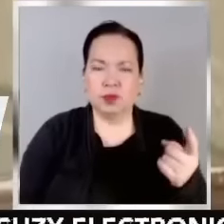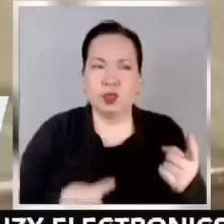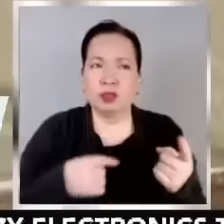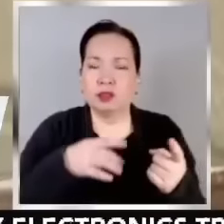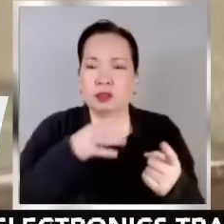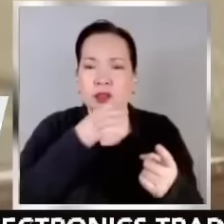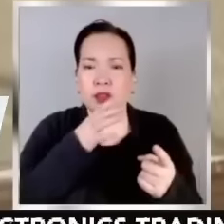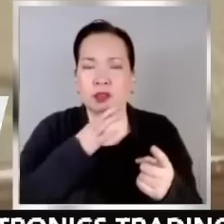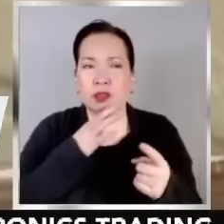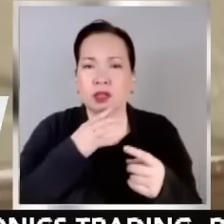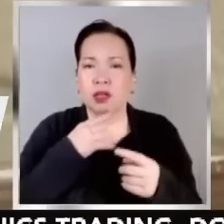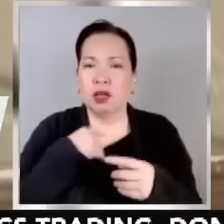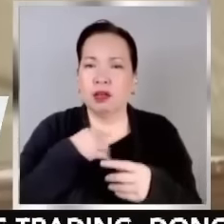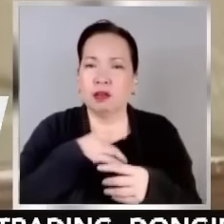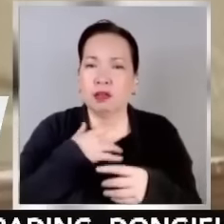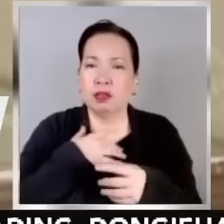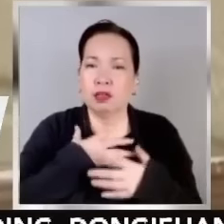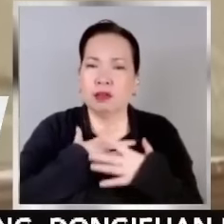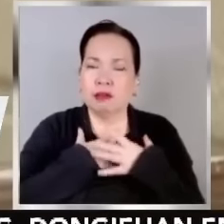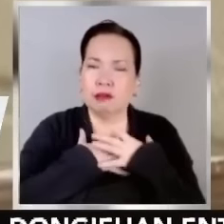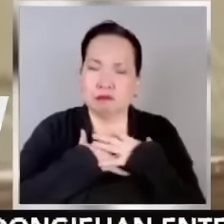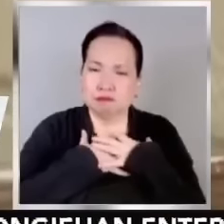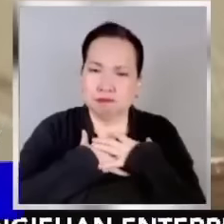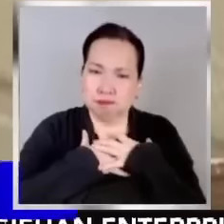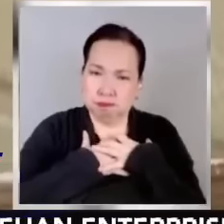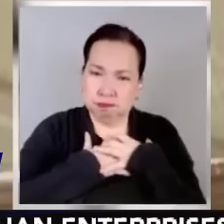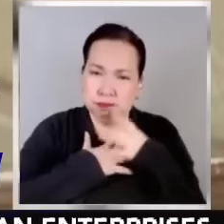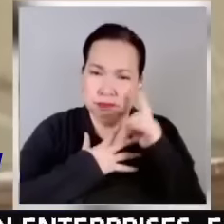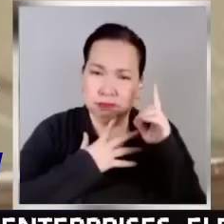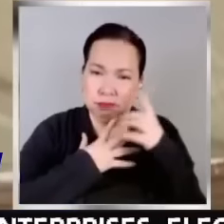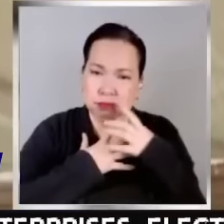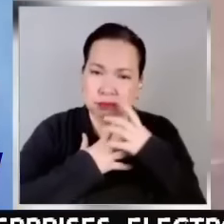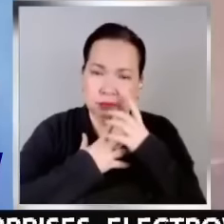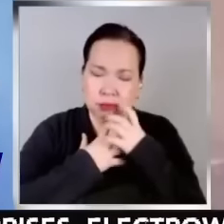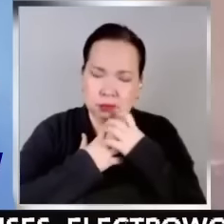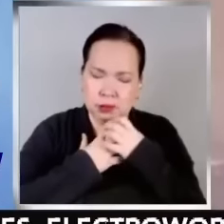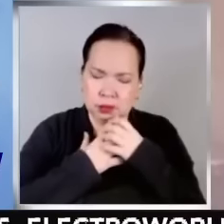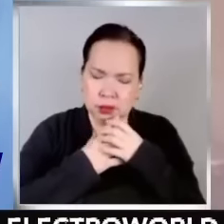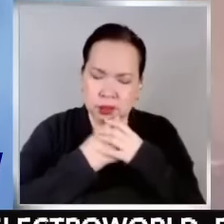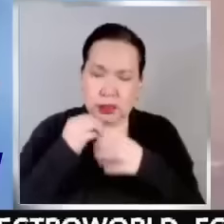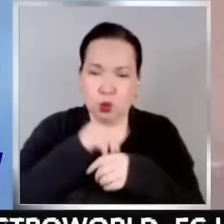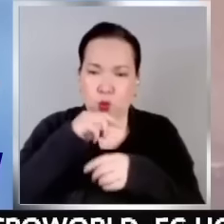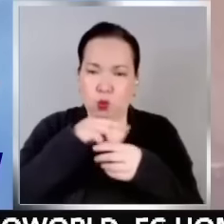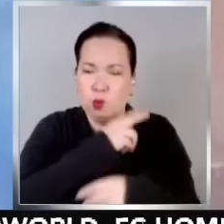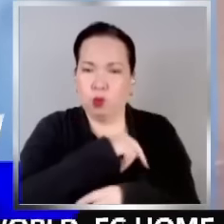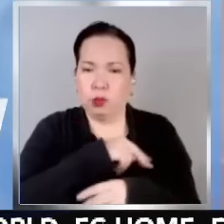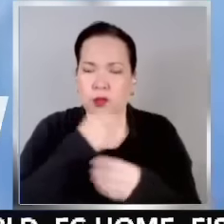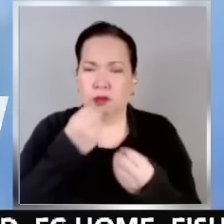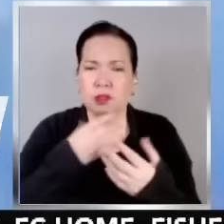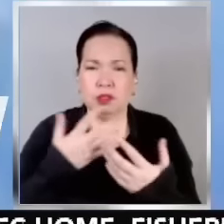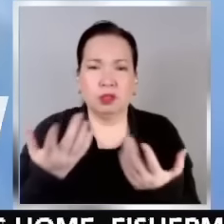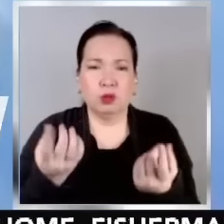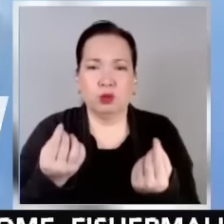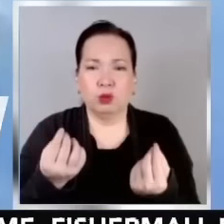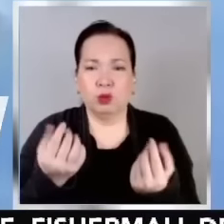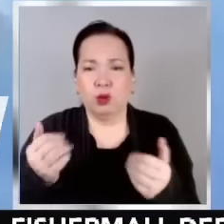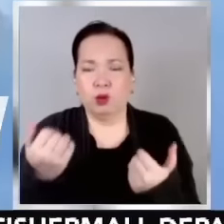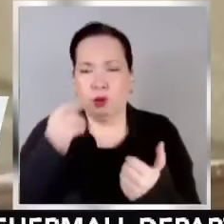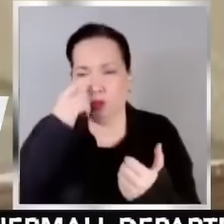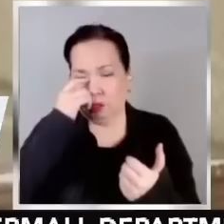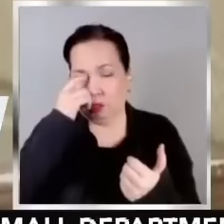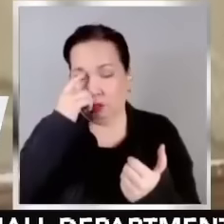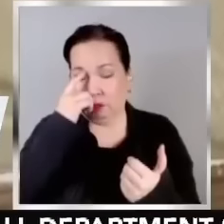ospital, ikuwagdo. Pero wala na akong magawa. Kasi ano eh, wala na siyang